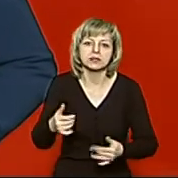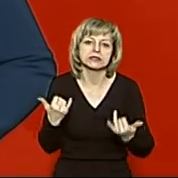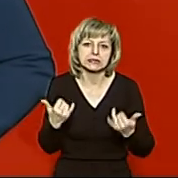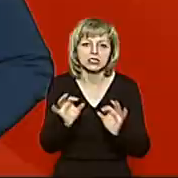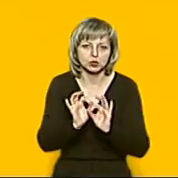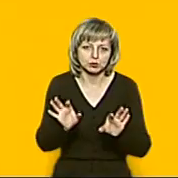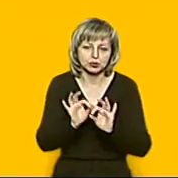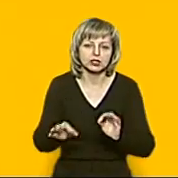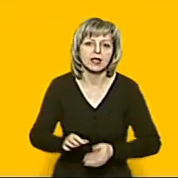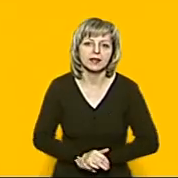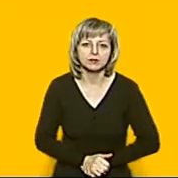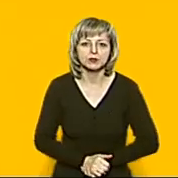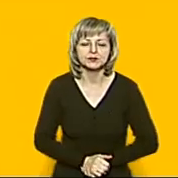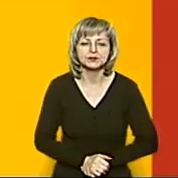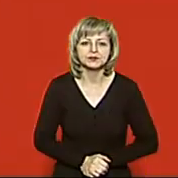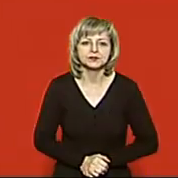розпочинаємо.